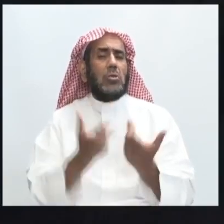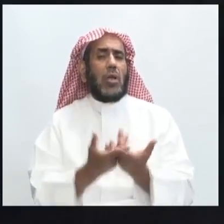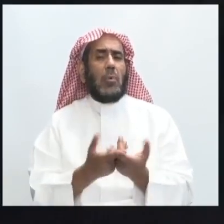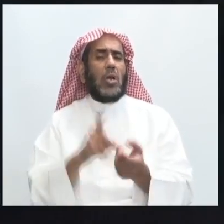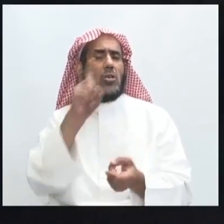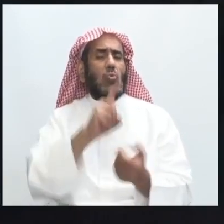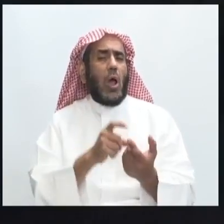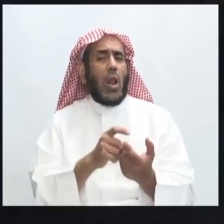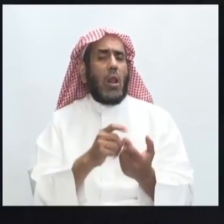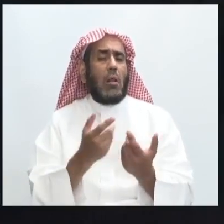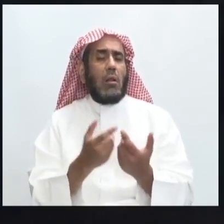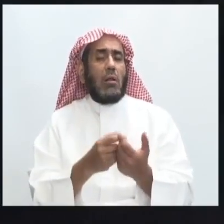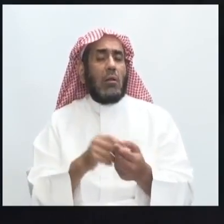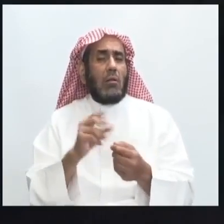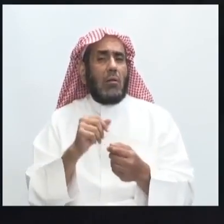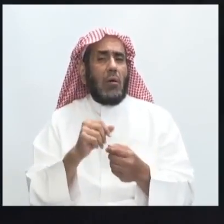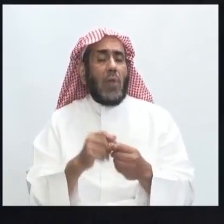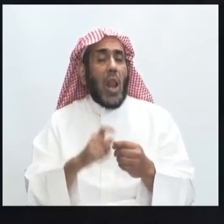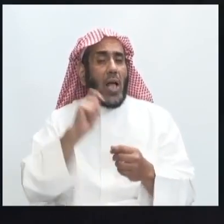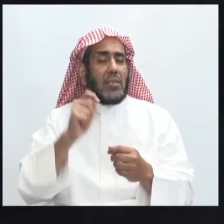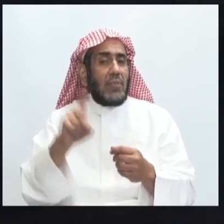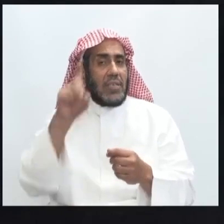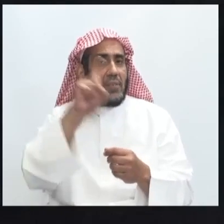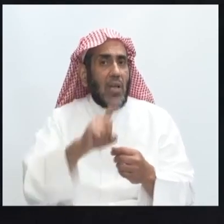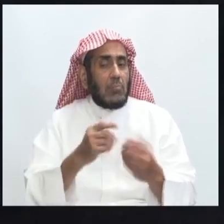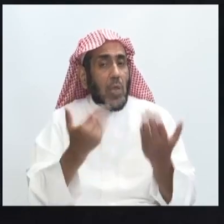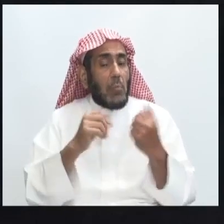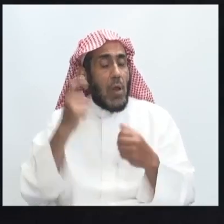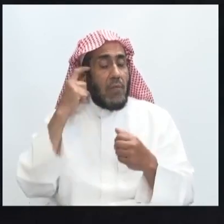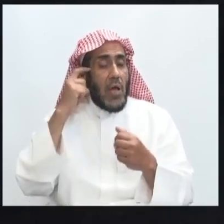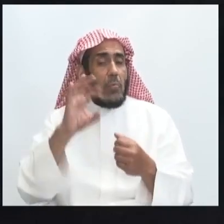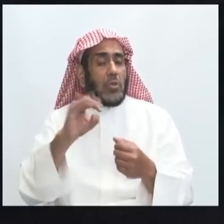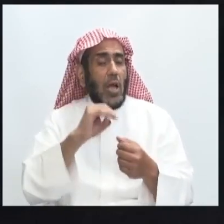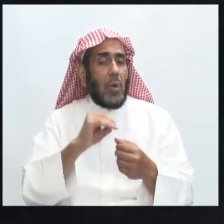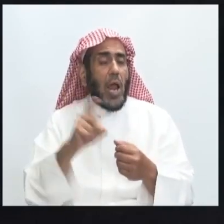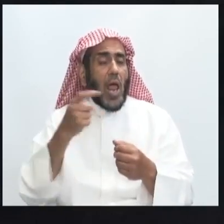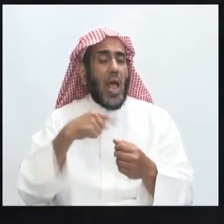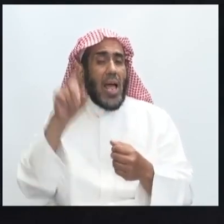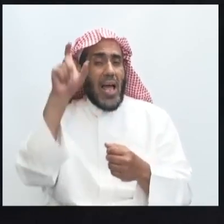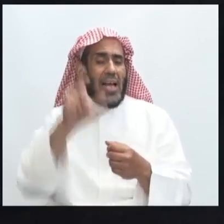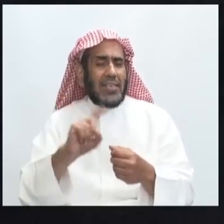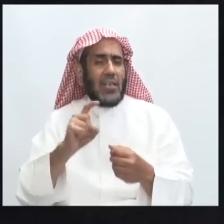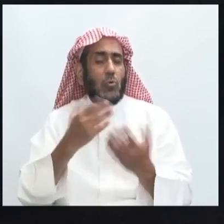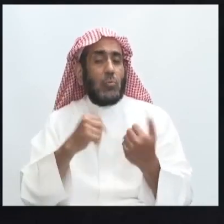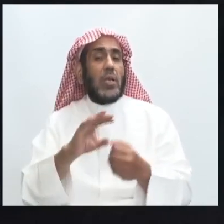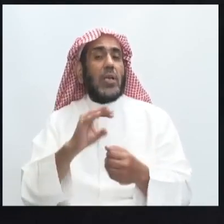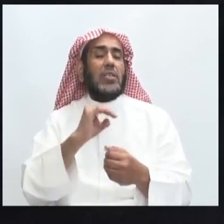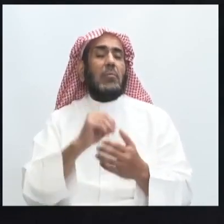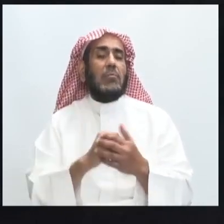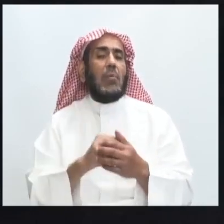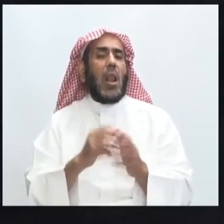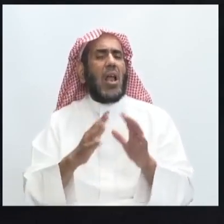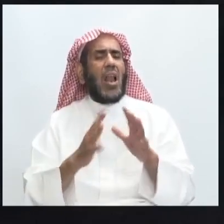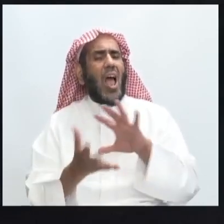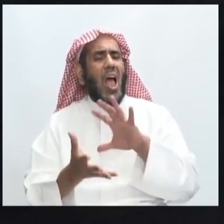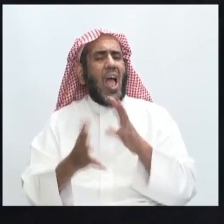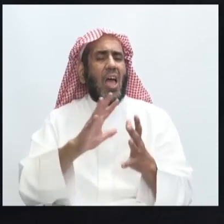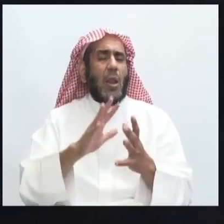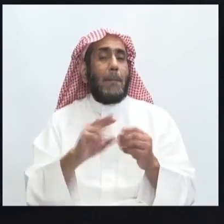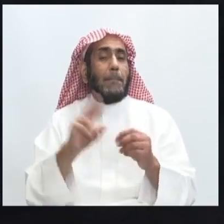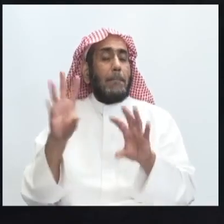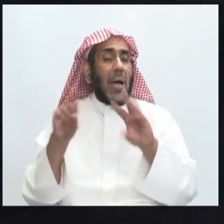ليس فقط فالاصل في الاستفهام طلب بالفهم انا اسال اريد منك اجابه لكن احيانا بعض